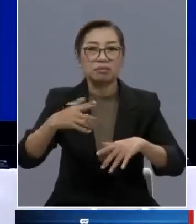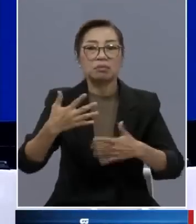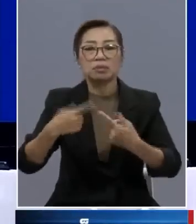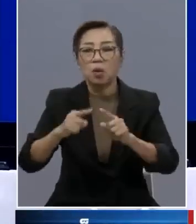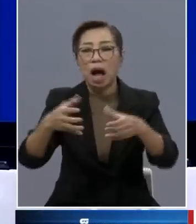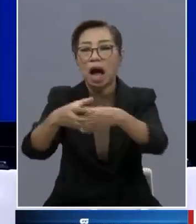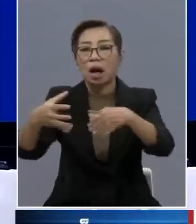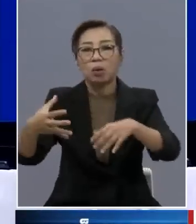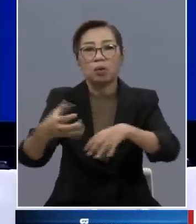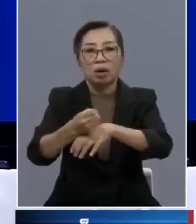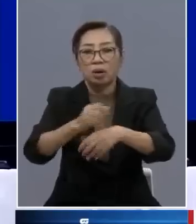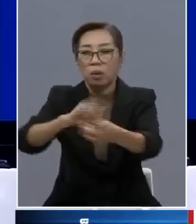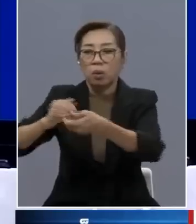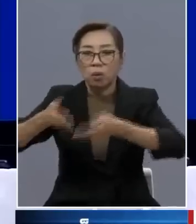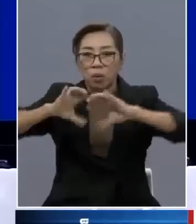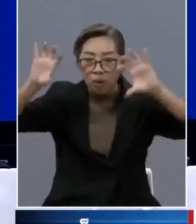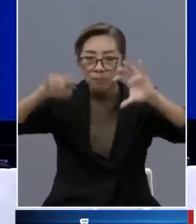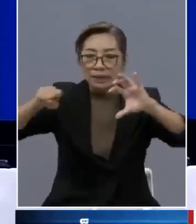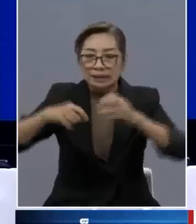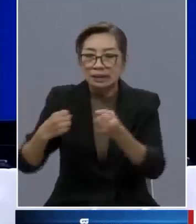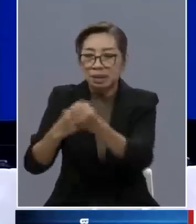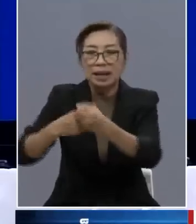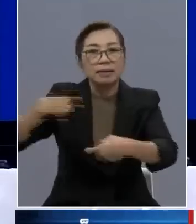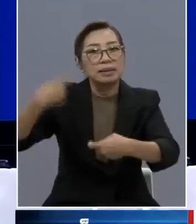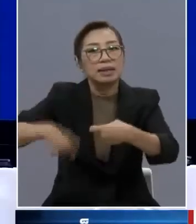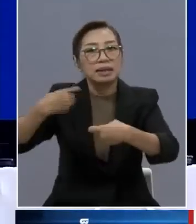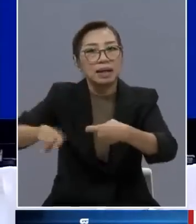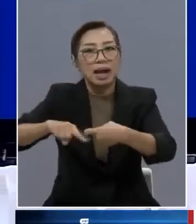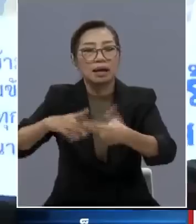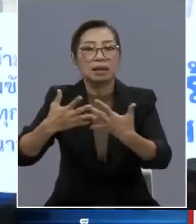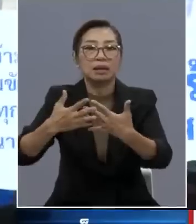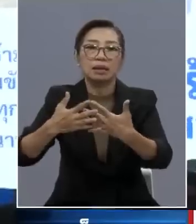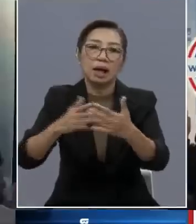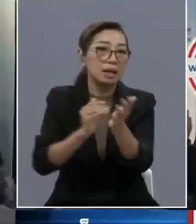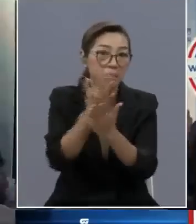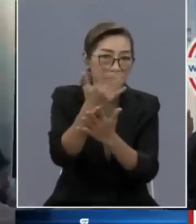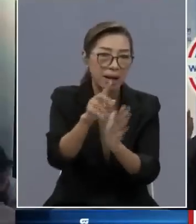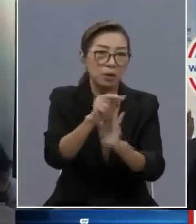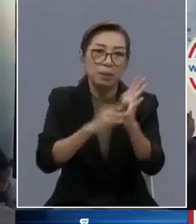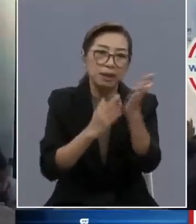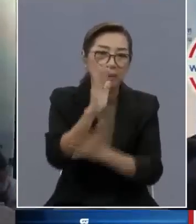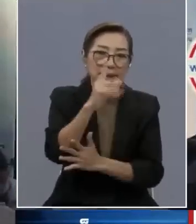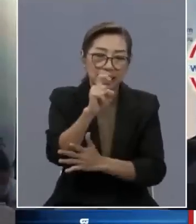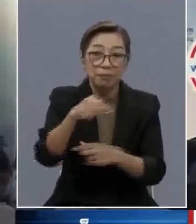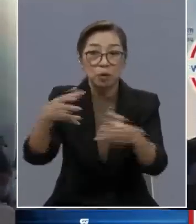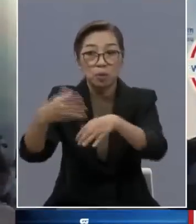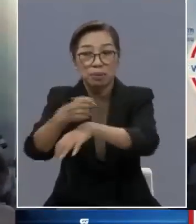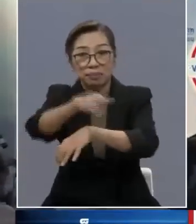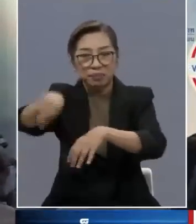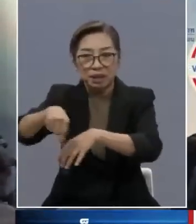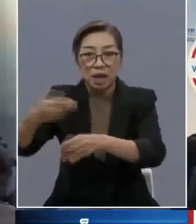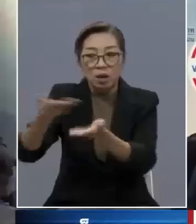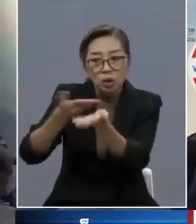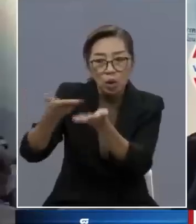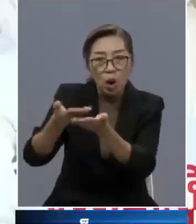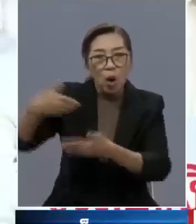ดเงื่อนไขจนไม่สามารถจะทำให้เกิดขึ้นได้จริงนะครับแล้วก็เจอเกมต่อรองกระทรวงสำคัญจากพรรคร่วมแม้ว่าตอนนั้นเองพลังประชารัฐจะเป็น